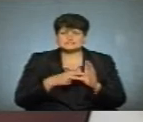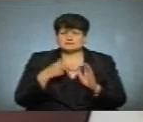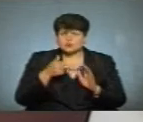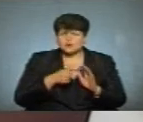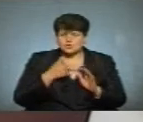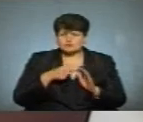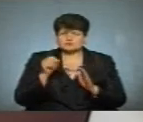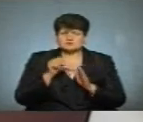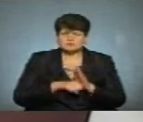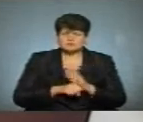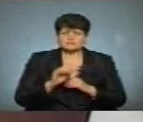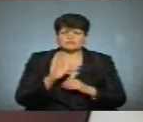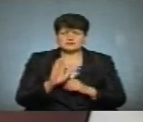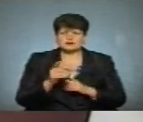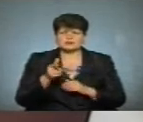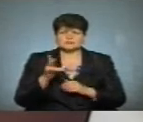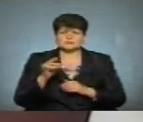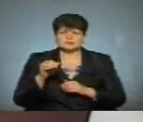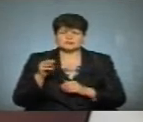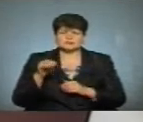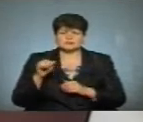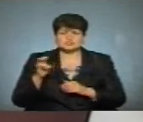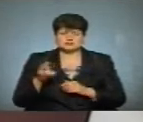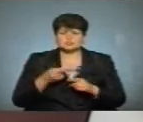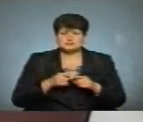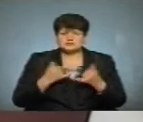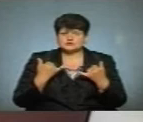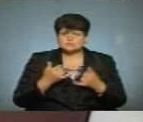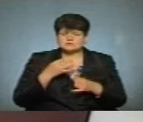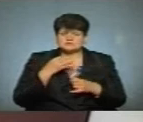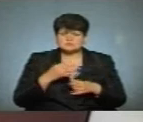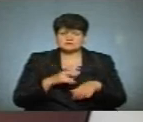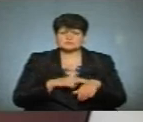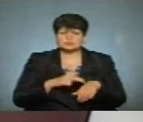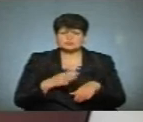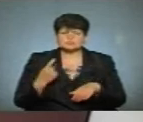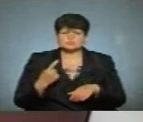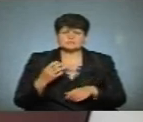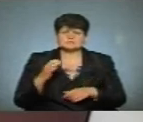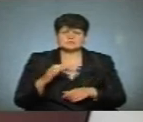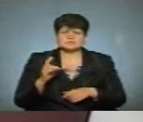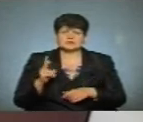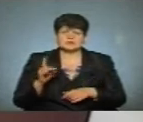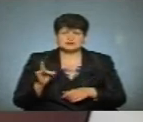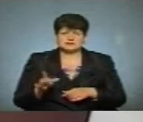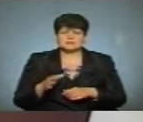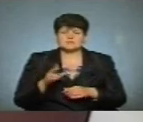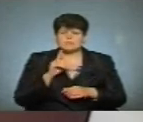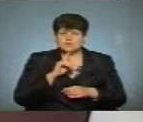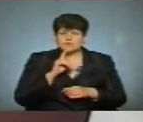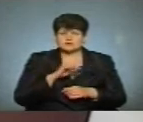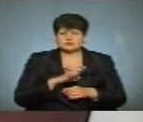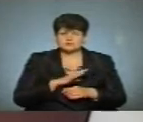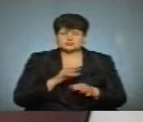вбивство тернополянина Віталія Гнатишина. Про це сьогодні повідомив речник Нацполіції області Сергій Крета. За його словами, поки тривав